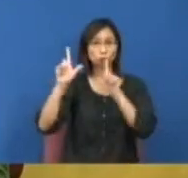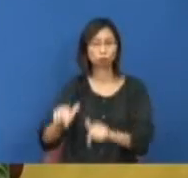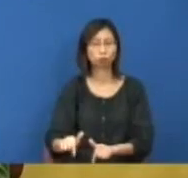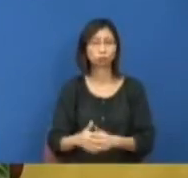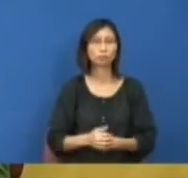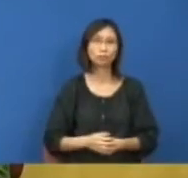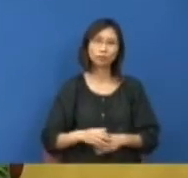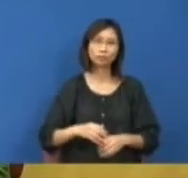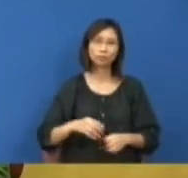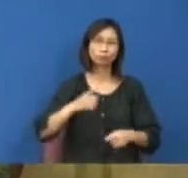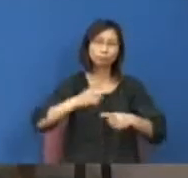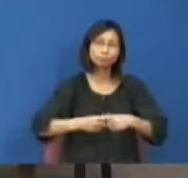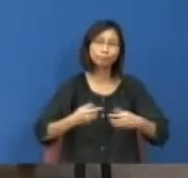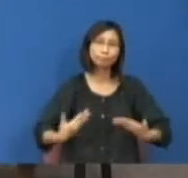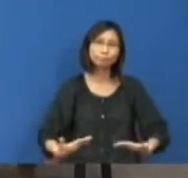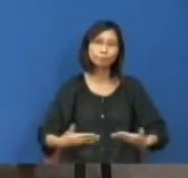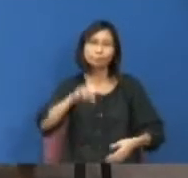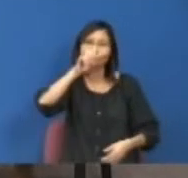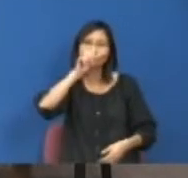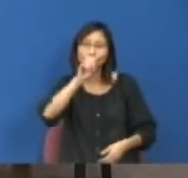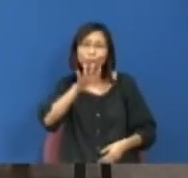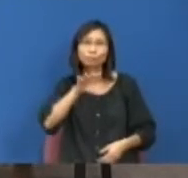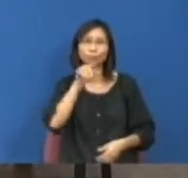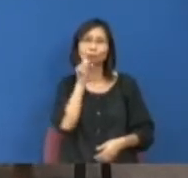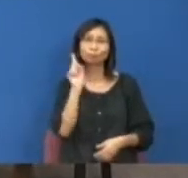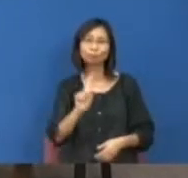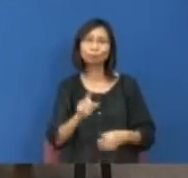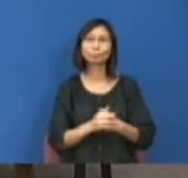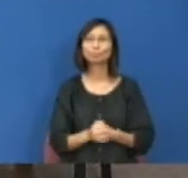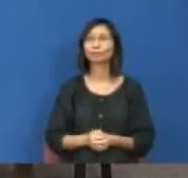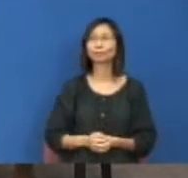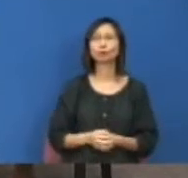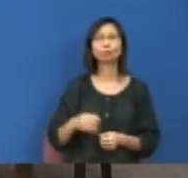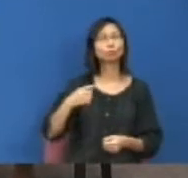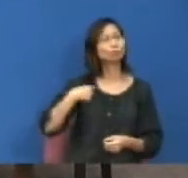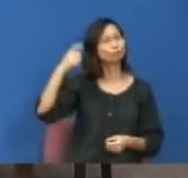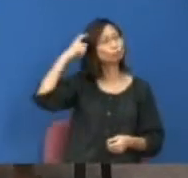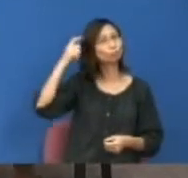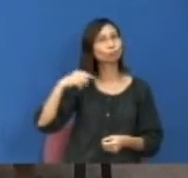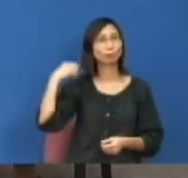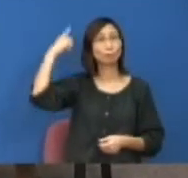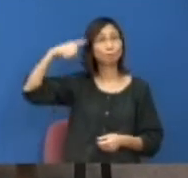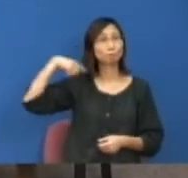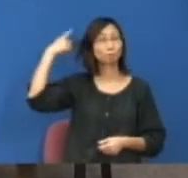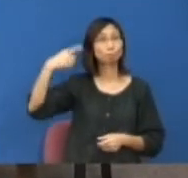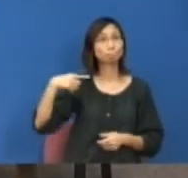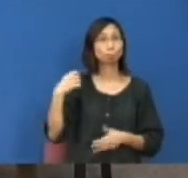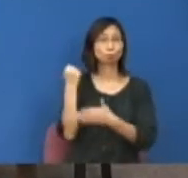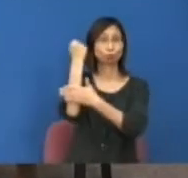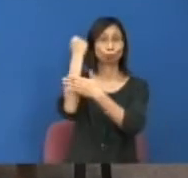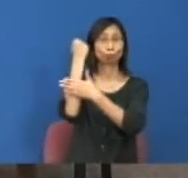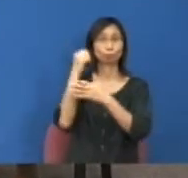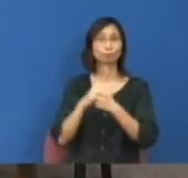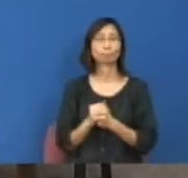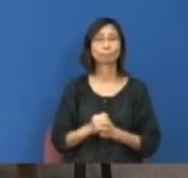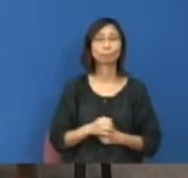有啲咩想講呢？ 其實我今日講嘅話，講即係法國大革命咧。當然即係喺七一嘅時候咧，即係喺